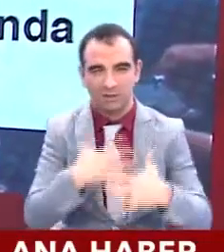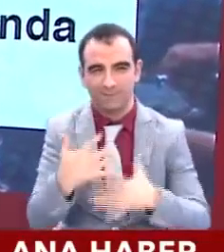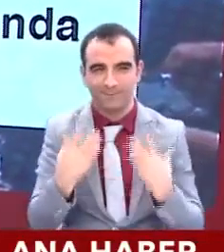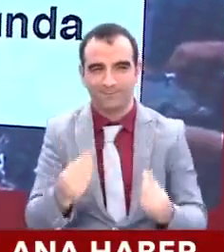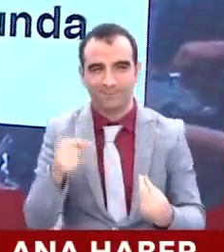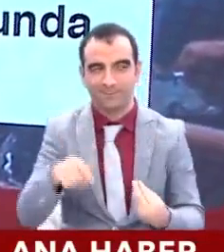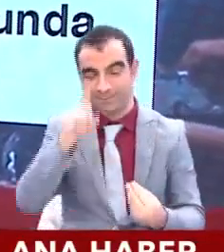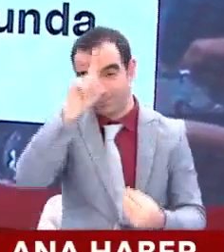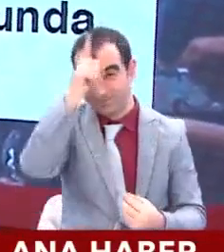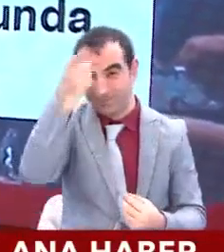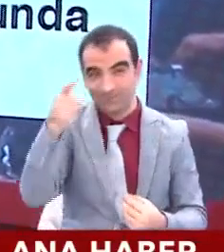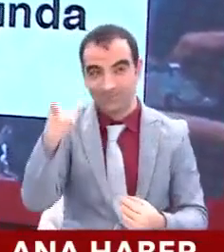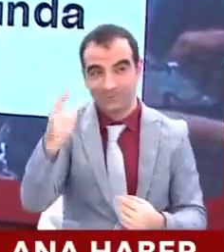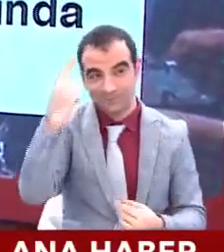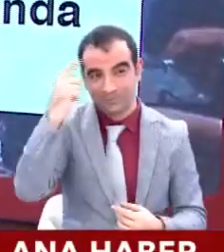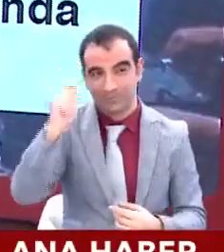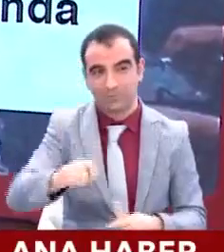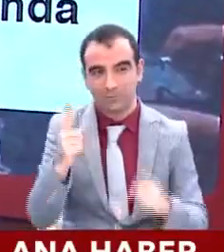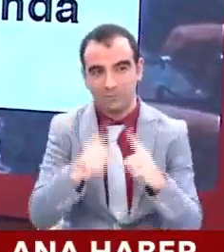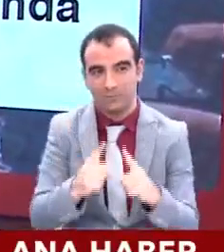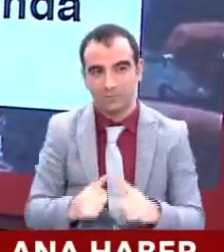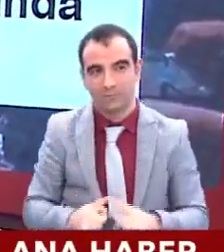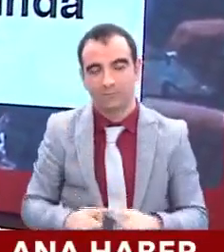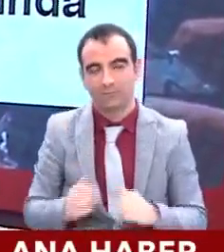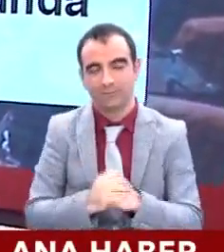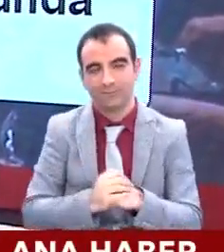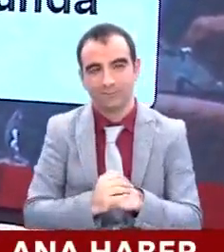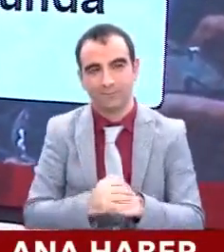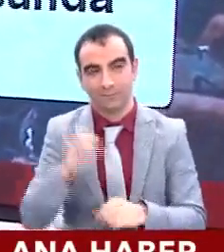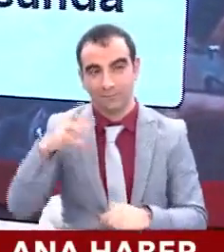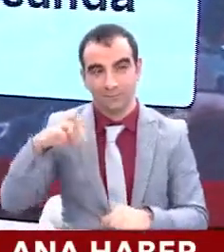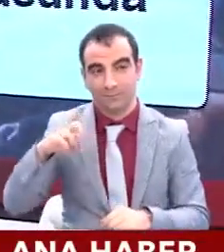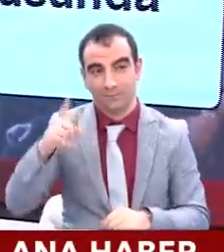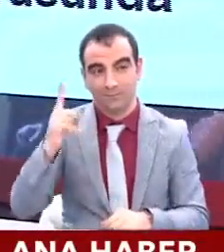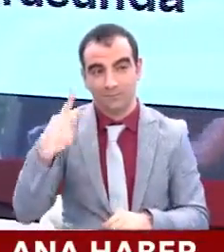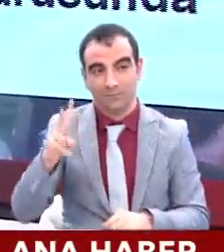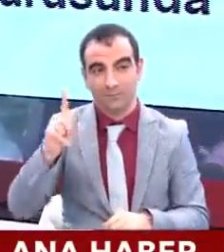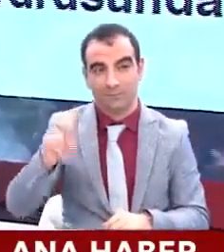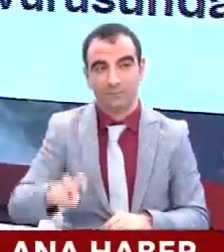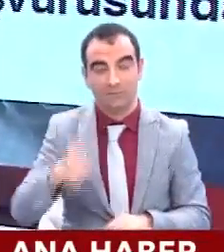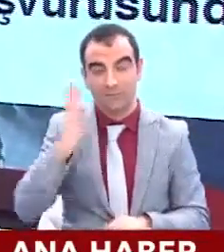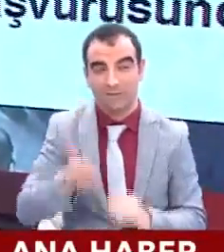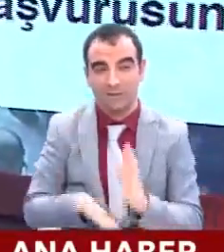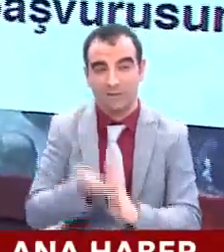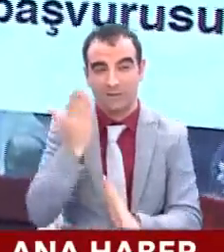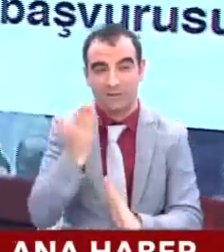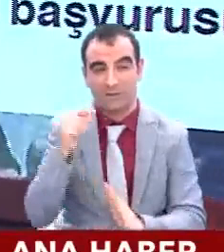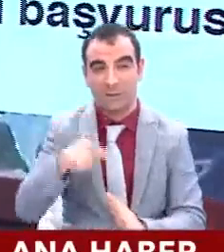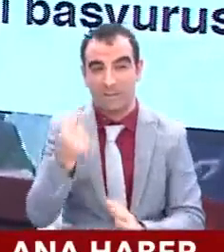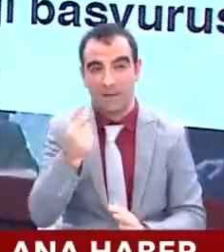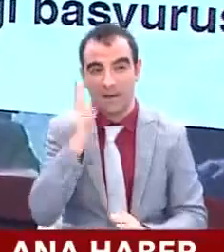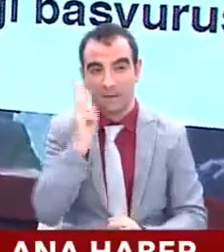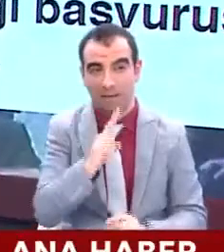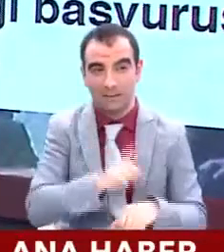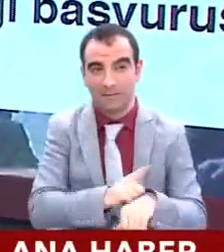sadece ve sadece başvuru sayısı Evet AK Parti 2018'de en üst seviyelerdeymiş ama ücretlere